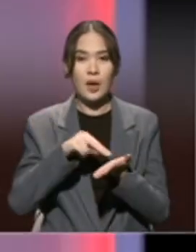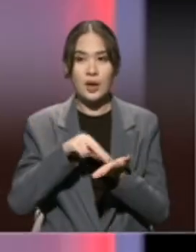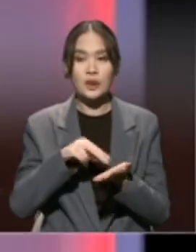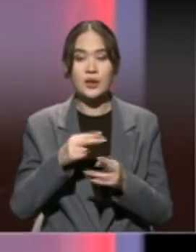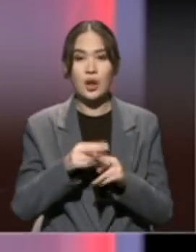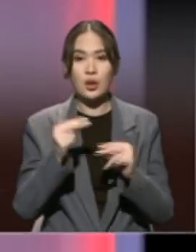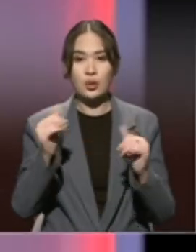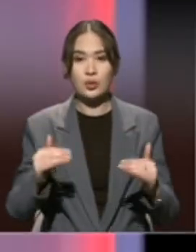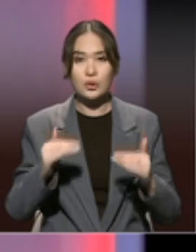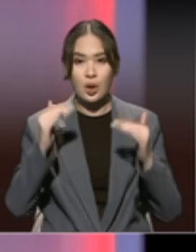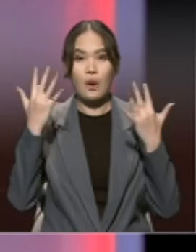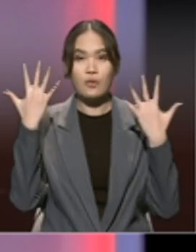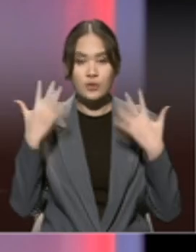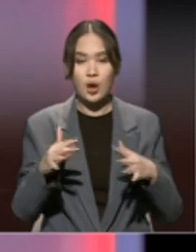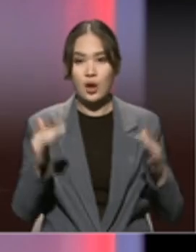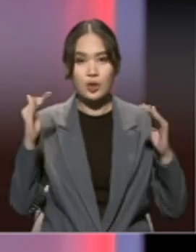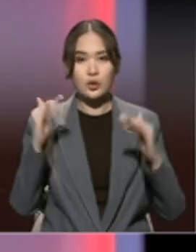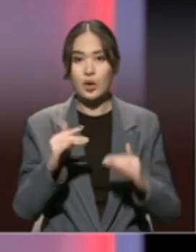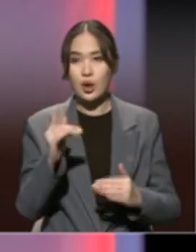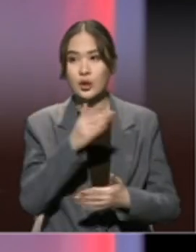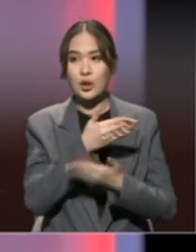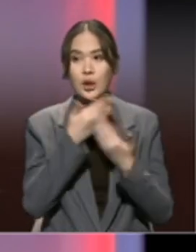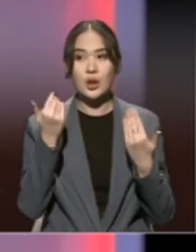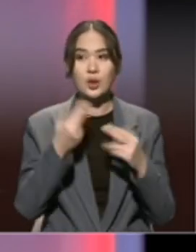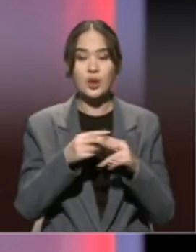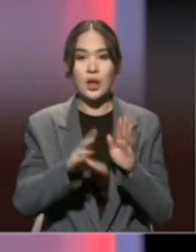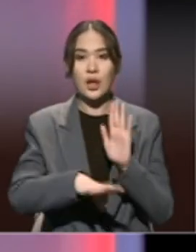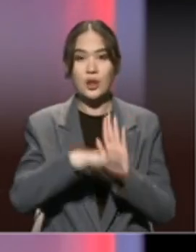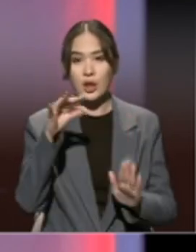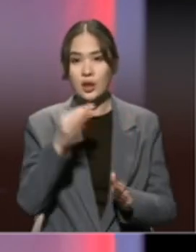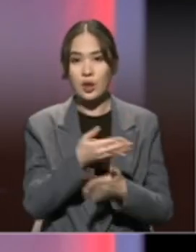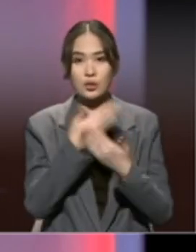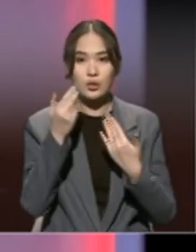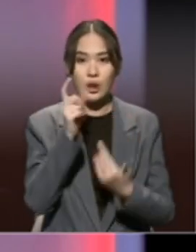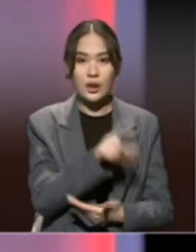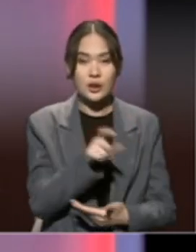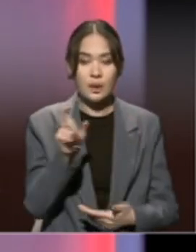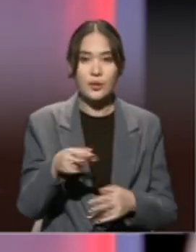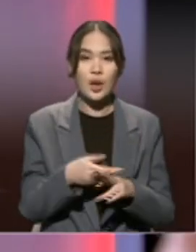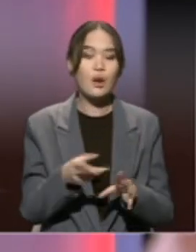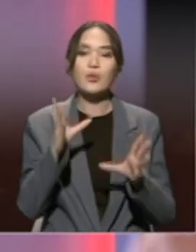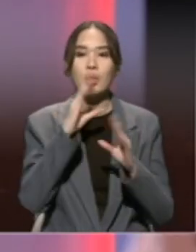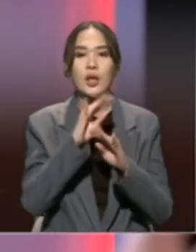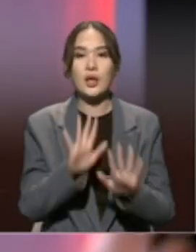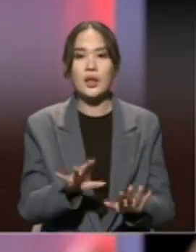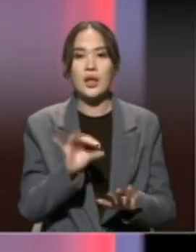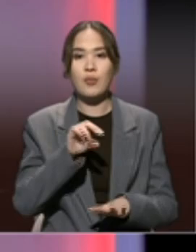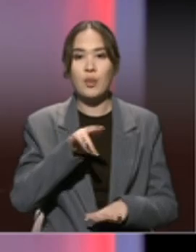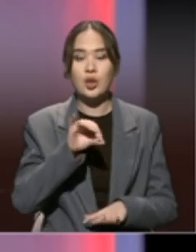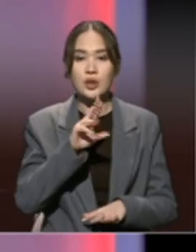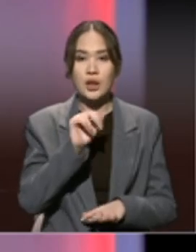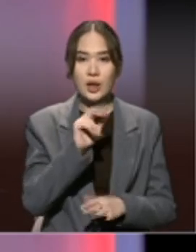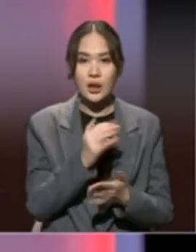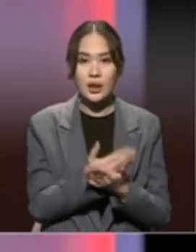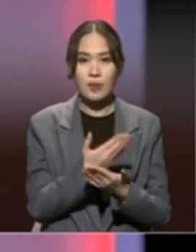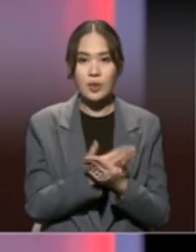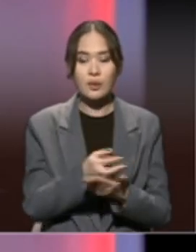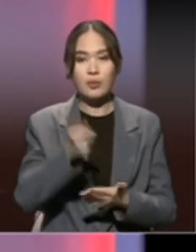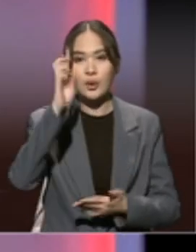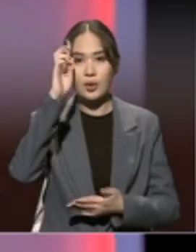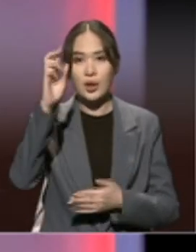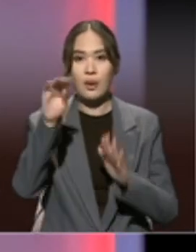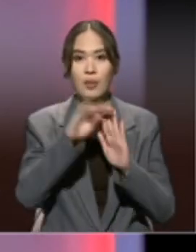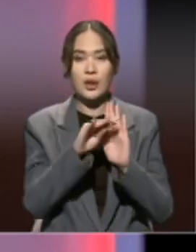да нарықта. Бітті одан кейін түсірмейді. Одан кейін адамда таңдау құқығы болмайды. Мүмкіндігі келетіндер сол ипотекаға немесе жаңағындай